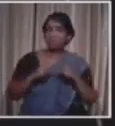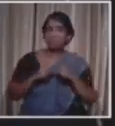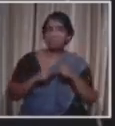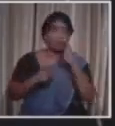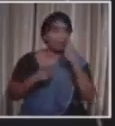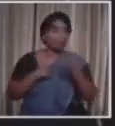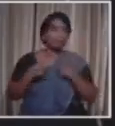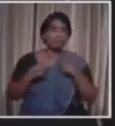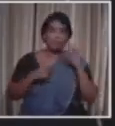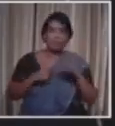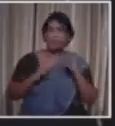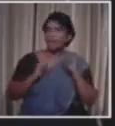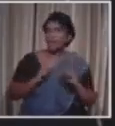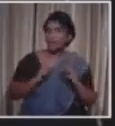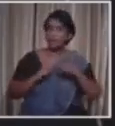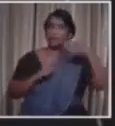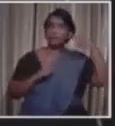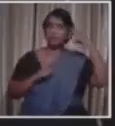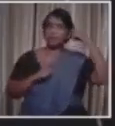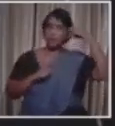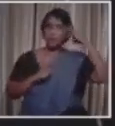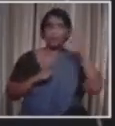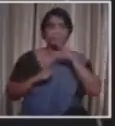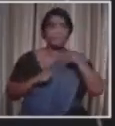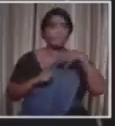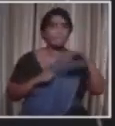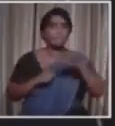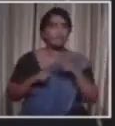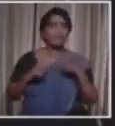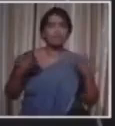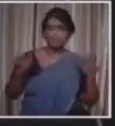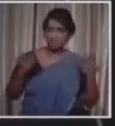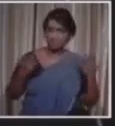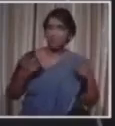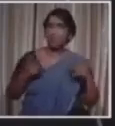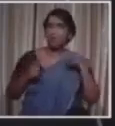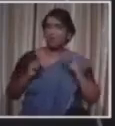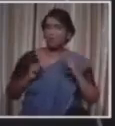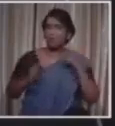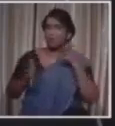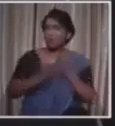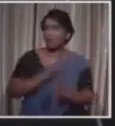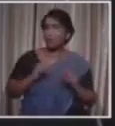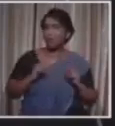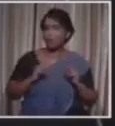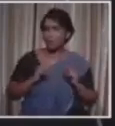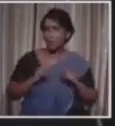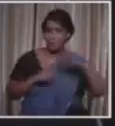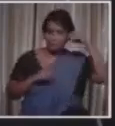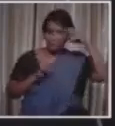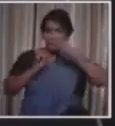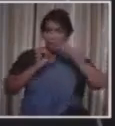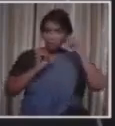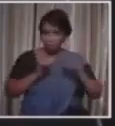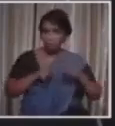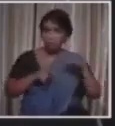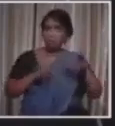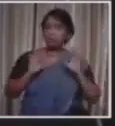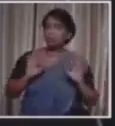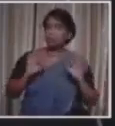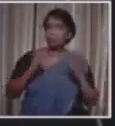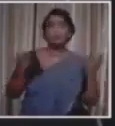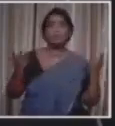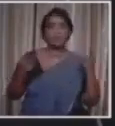මිනිස්සු අහනවා ඇයි මේ පුනර්ජන්නීය බලශක්තිය භාවිත කරන්නේ නැත්තේ කියලා. කොතනද වර්ධ තියෙන්නේ? විදුලි බල මණ්ඩලය අද සූදානම් වෙලා